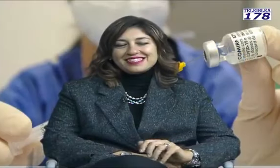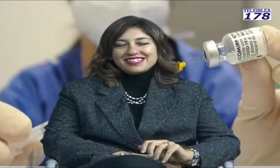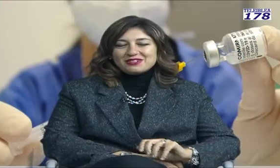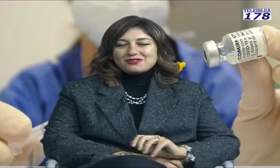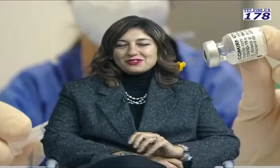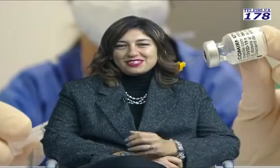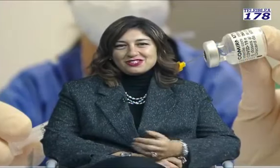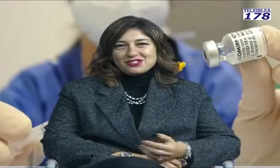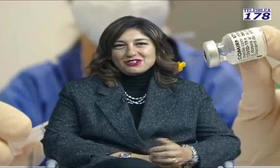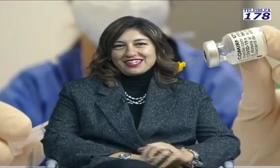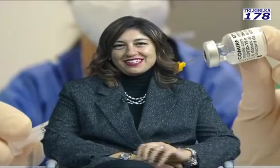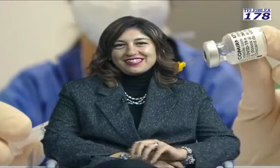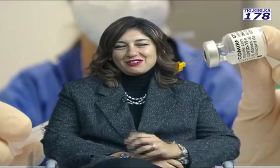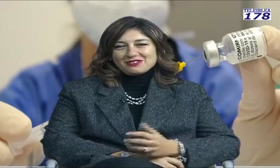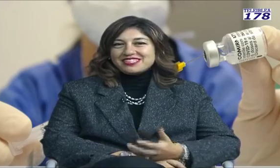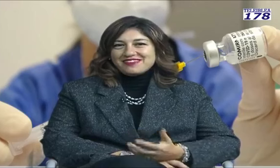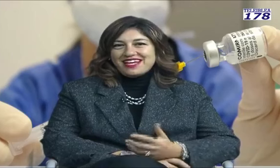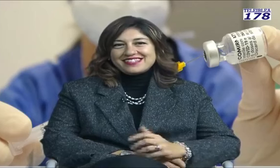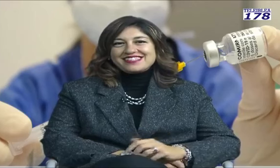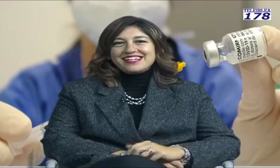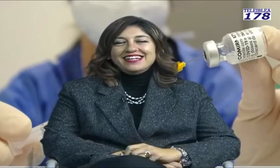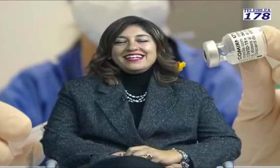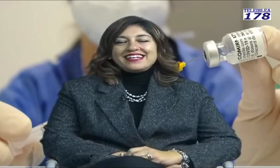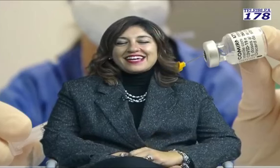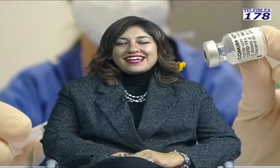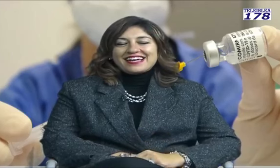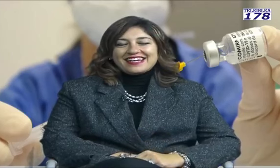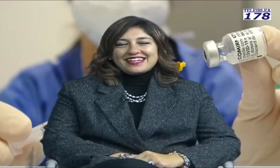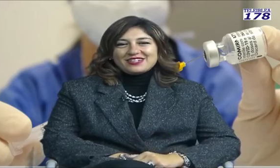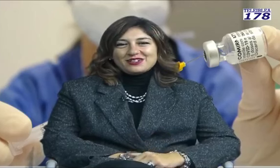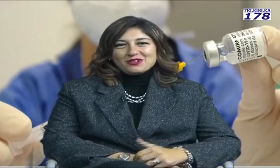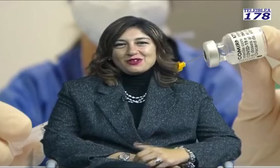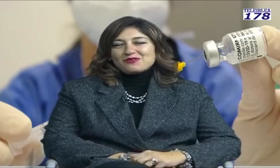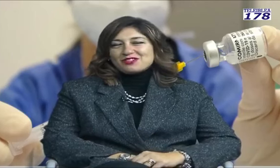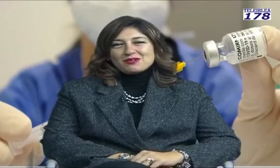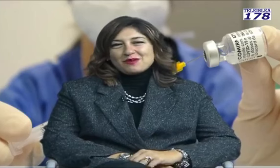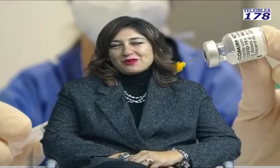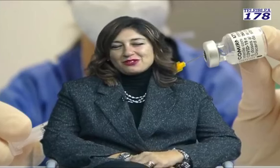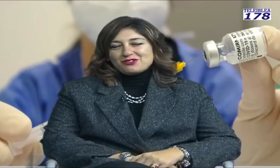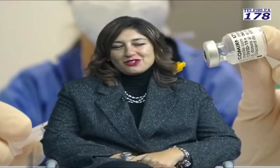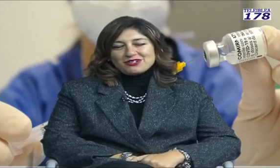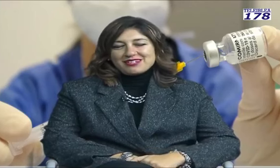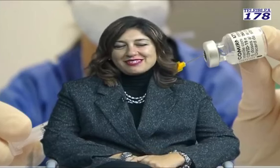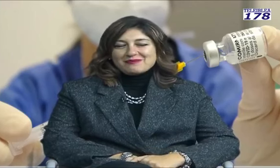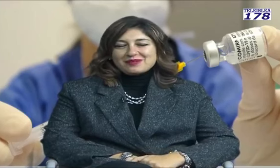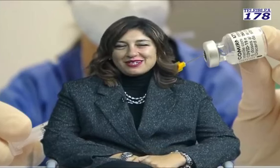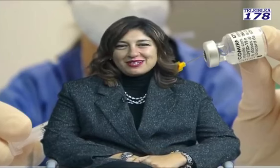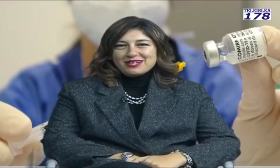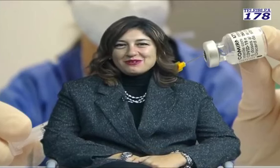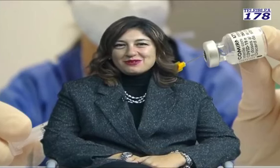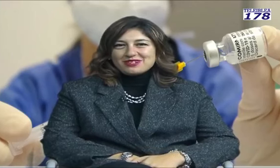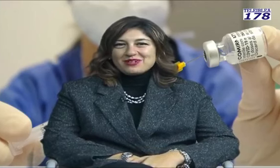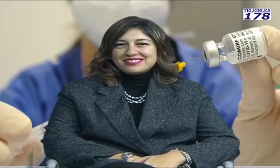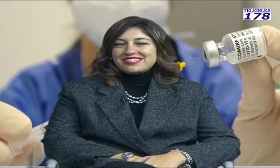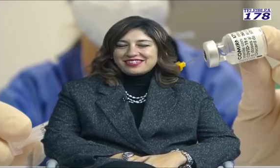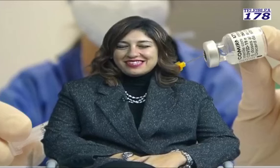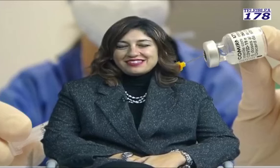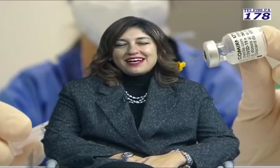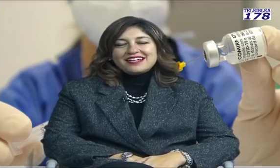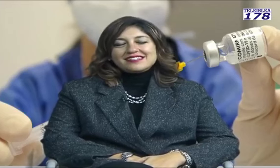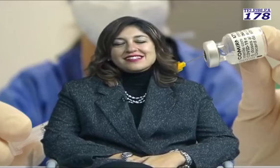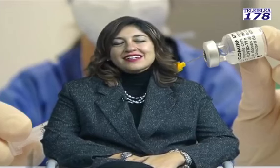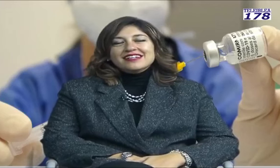possibilità di confrontarci con realtà così diverse che non facciamo ogni giorno, è sempre